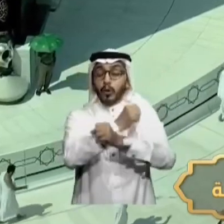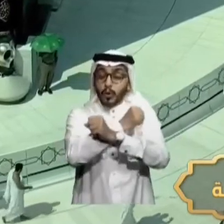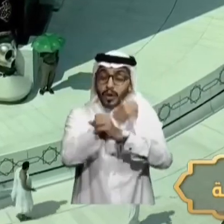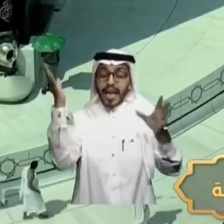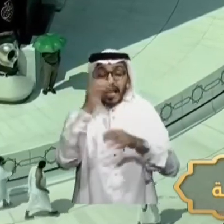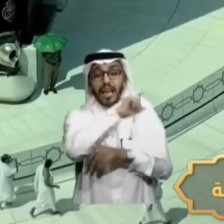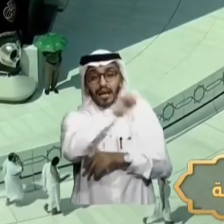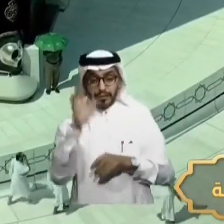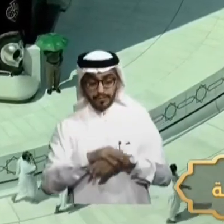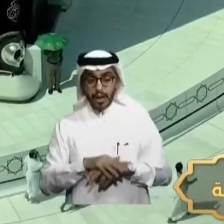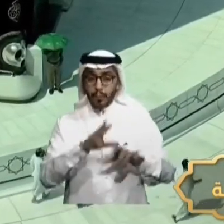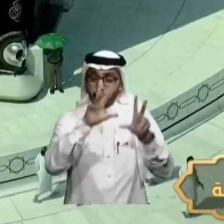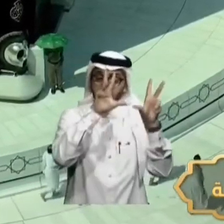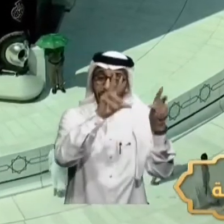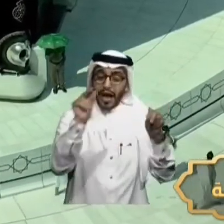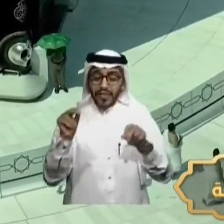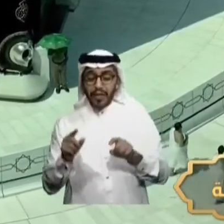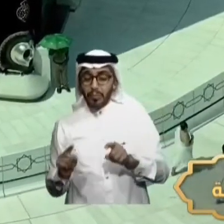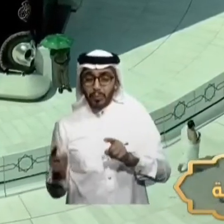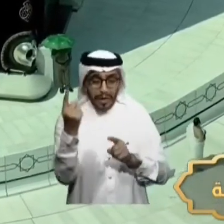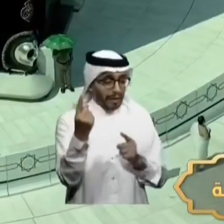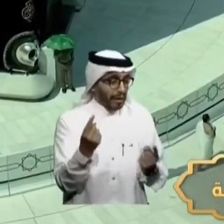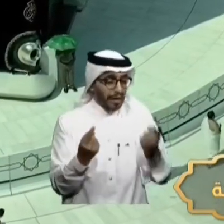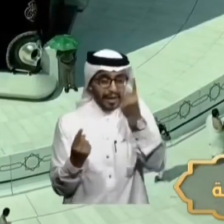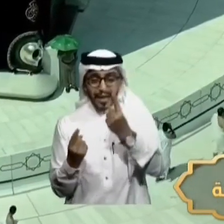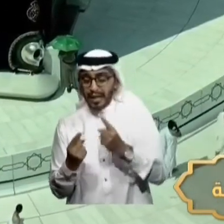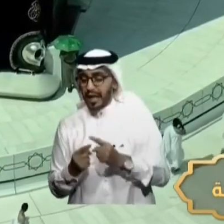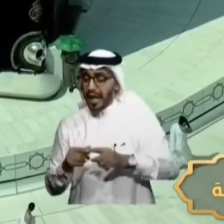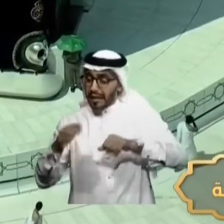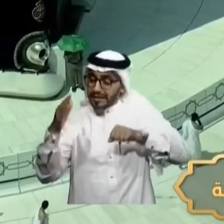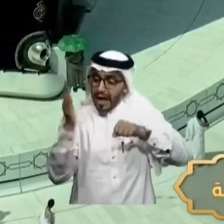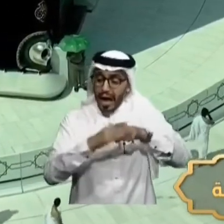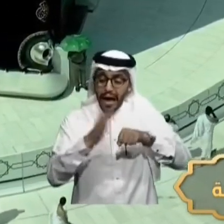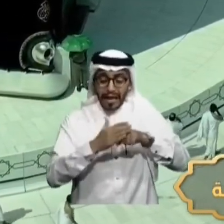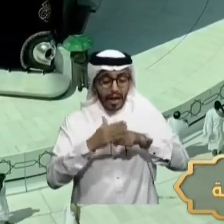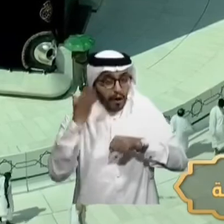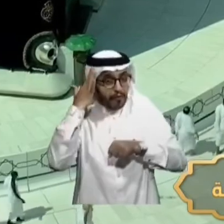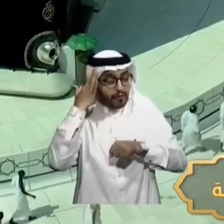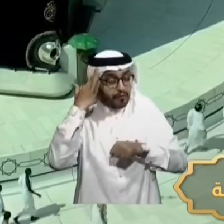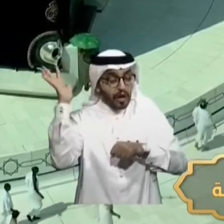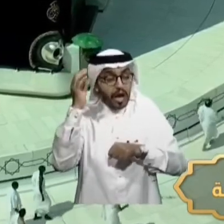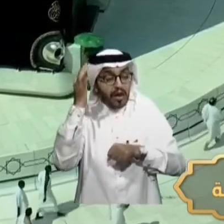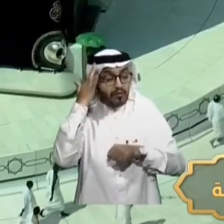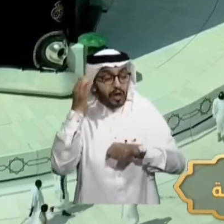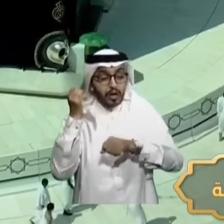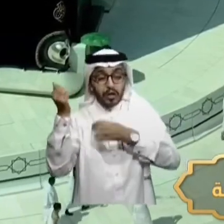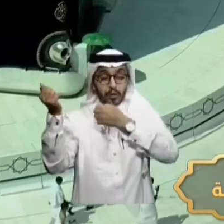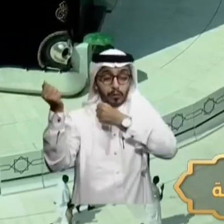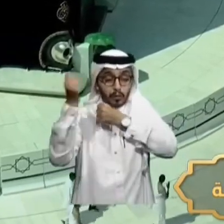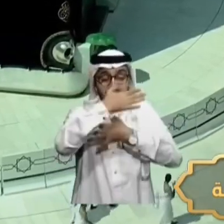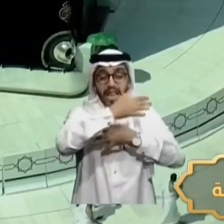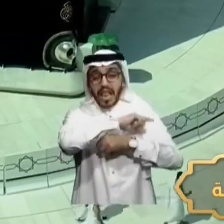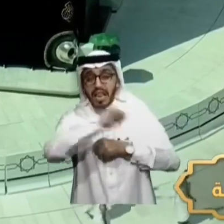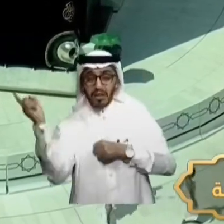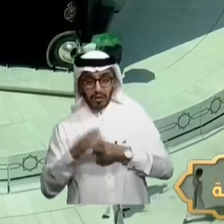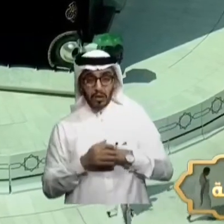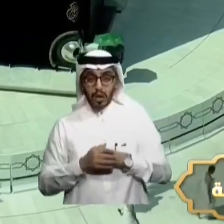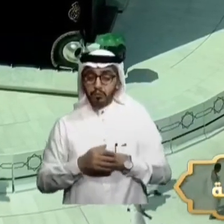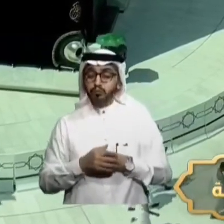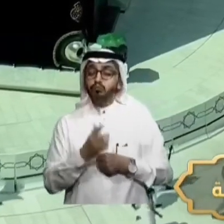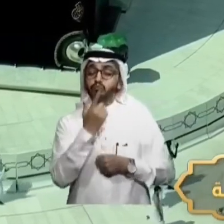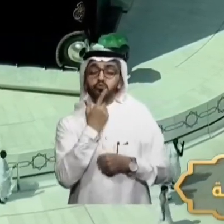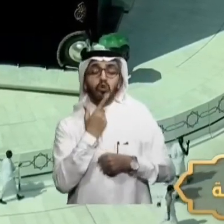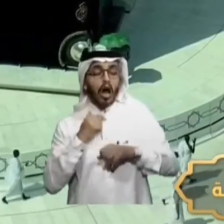والحريات. ومثل هذه الإساءات تخدم أصحاب الأفكار المتطرفة الذين